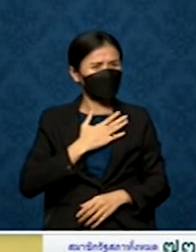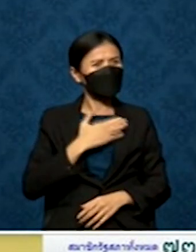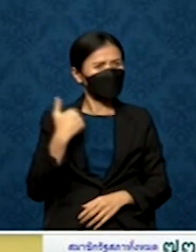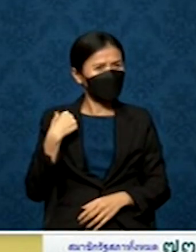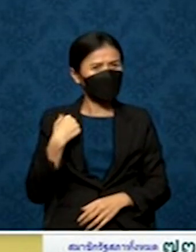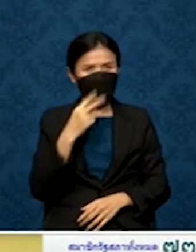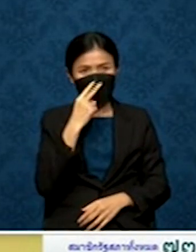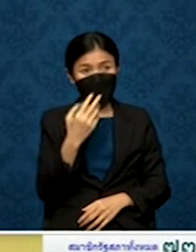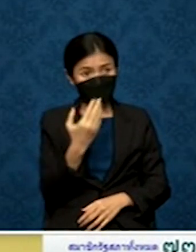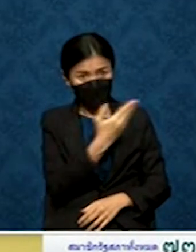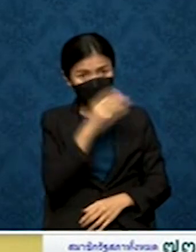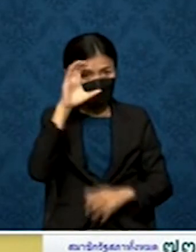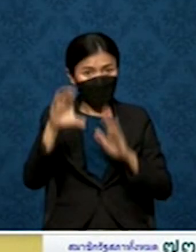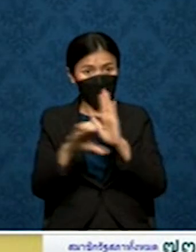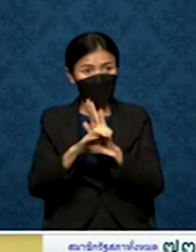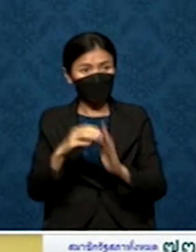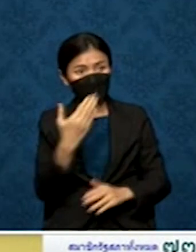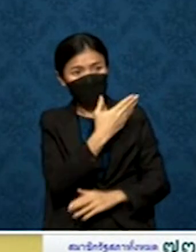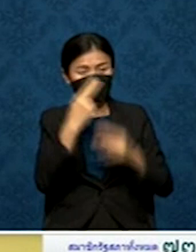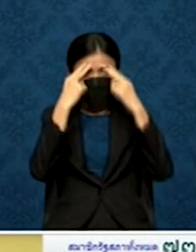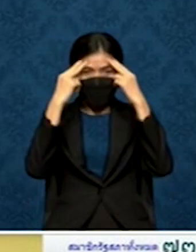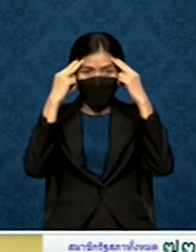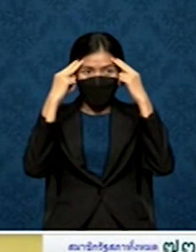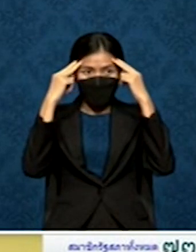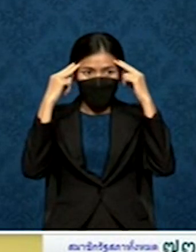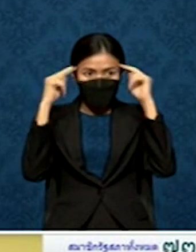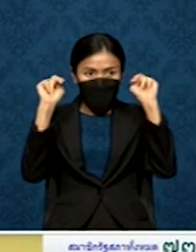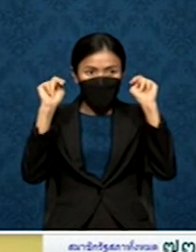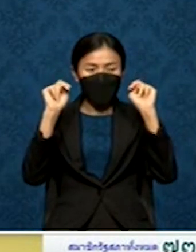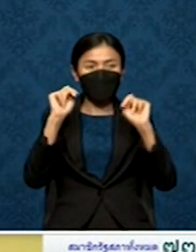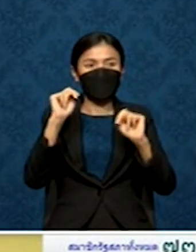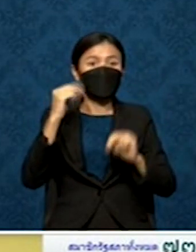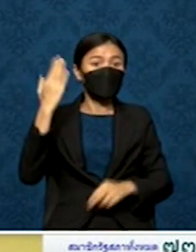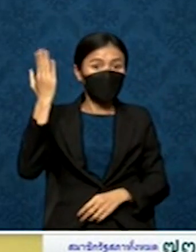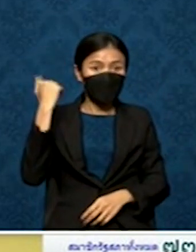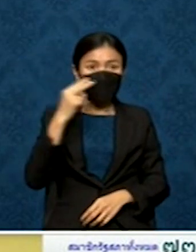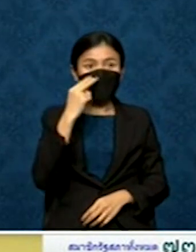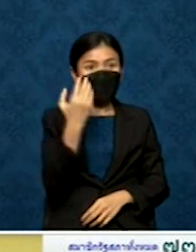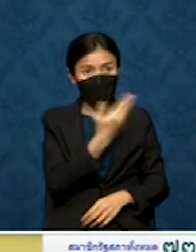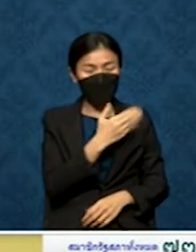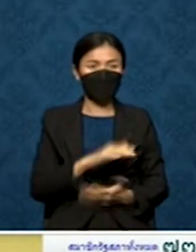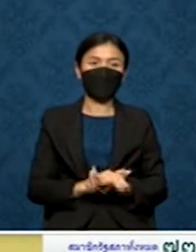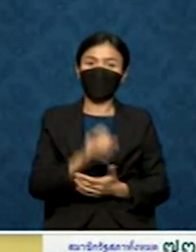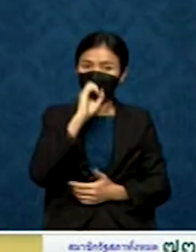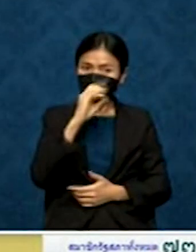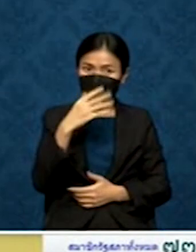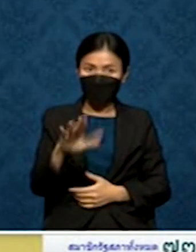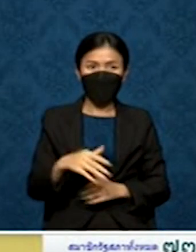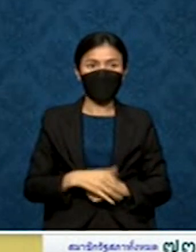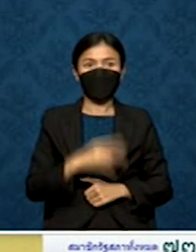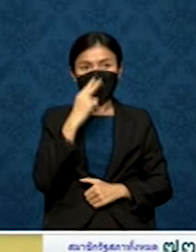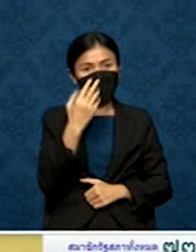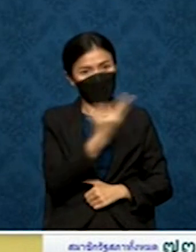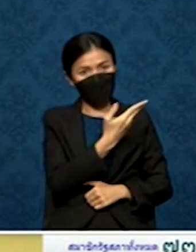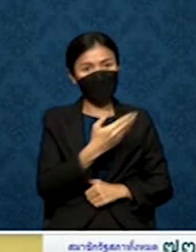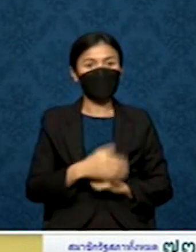าบุพภาพของท่านอดีตนายกรัฐมนตรีได้กล่าวไว้หมายเลข